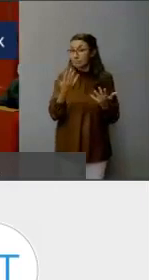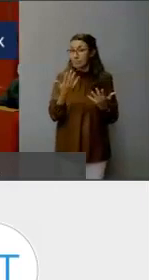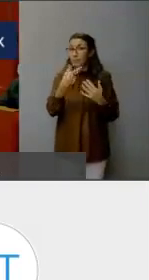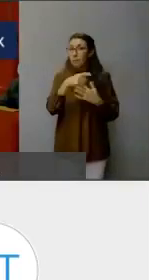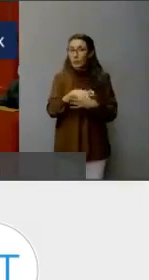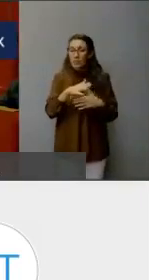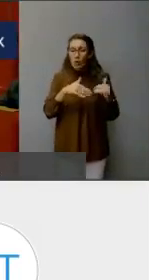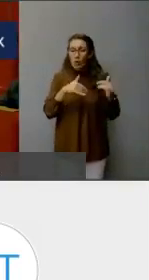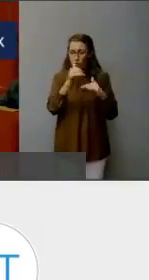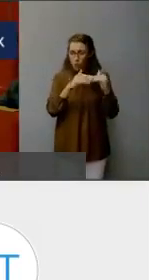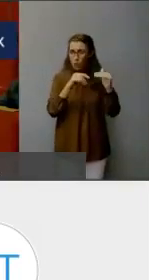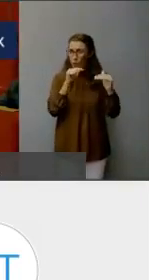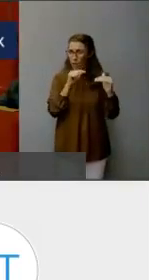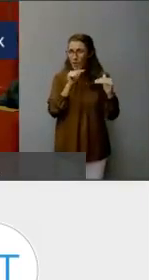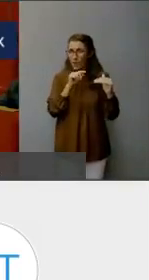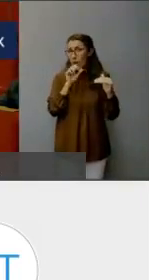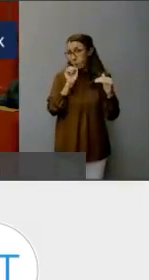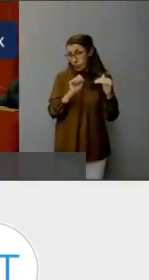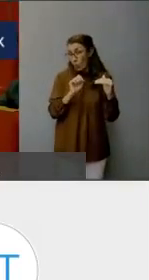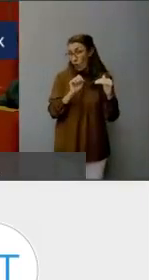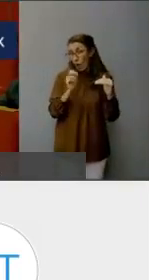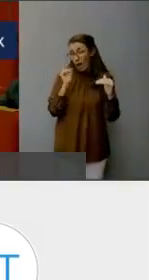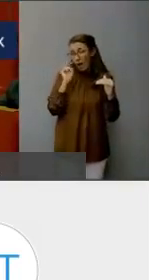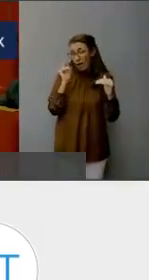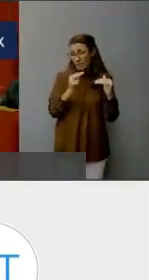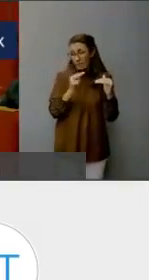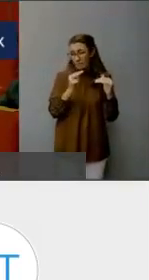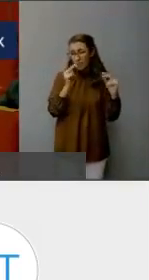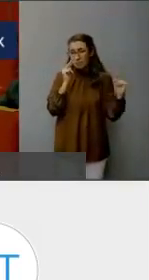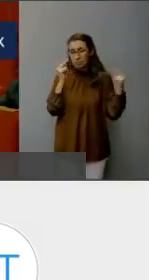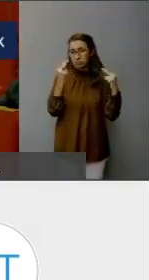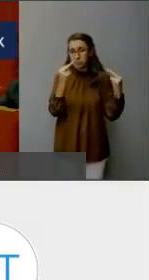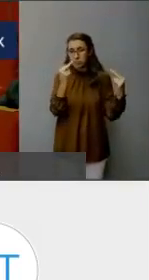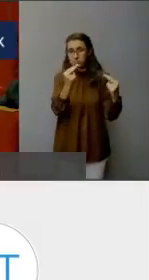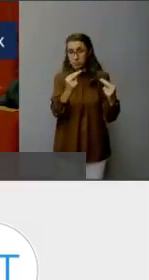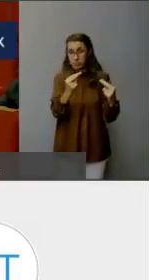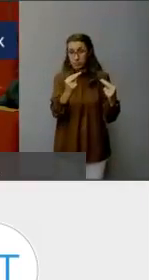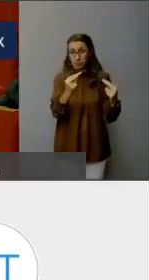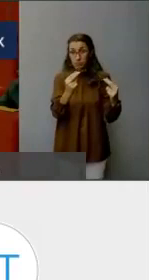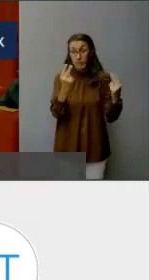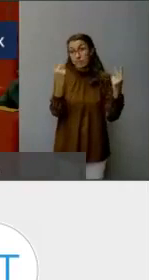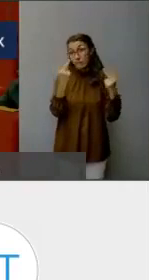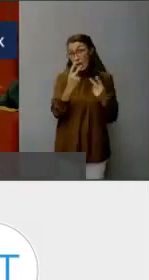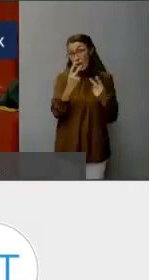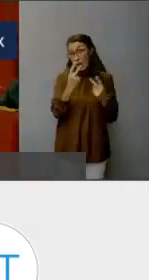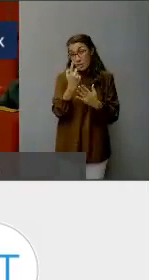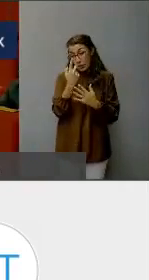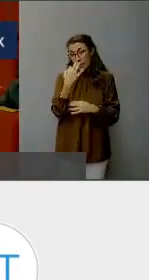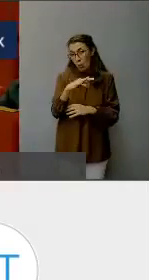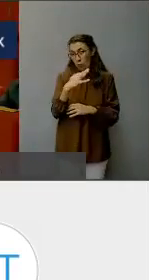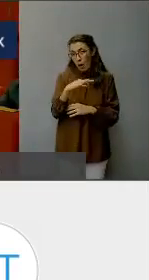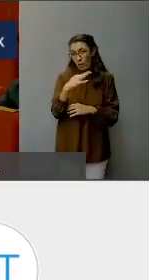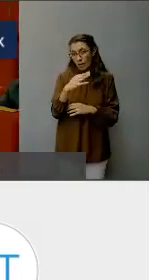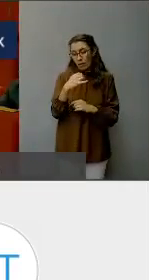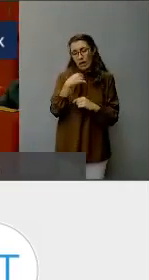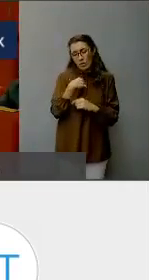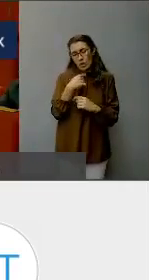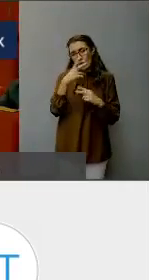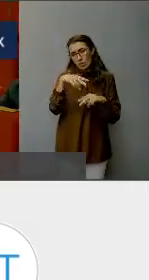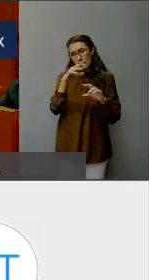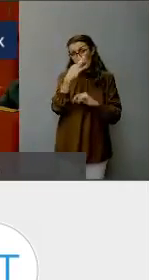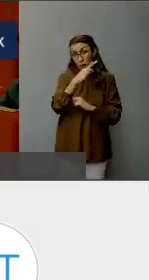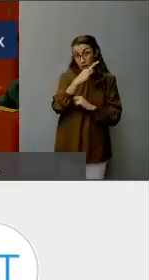costruire può avere molte sfaccettature una di questa è quella della qualità ho ribadito il tema della qualità dei servizi